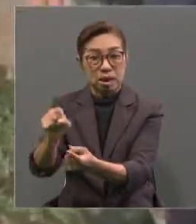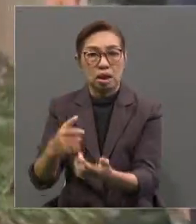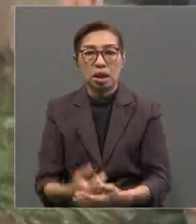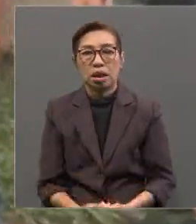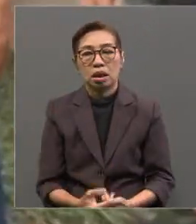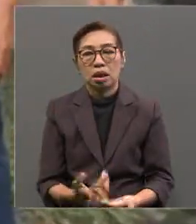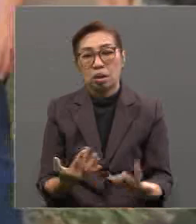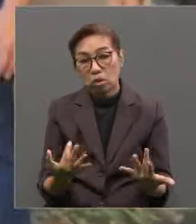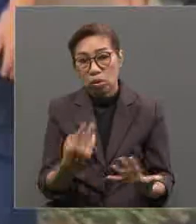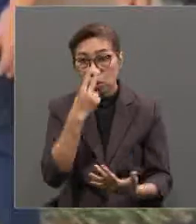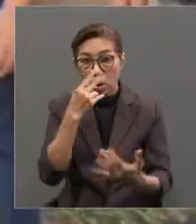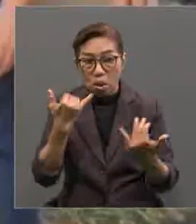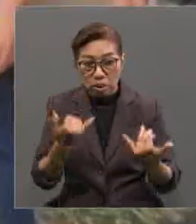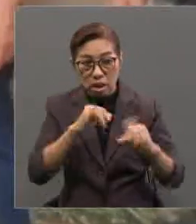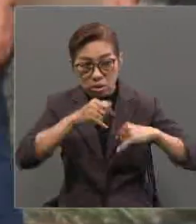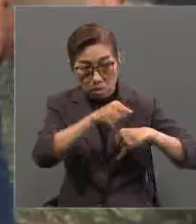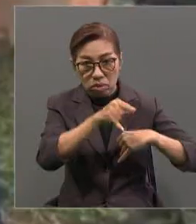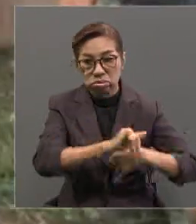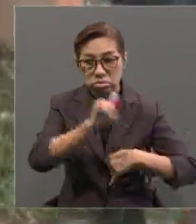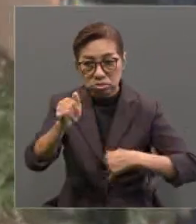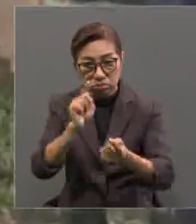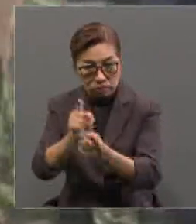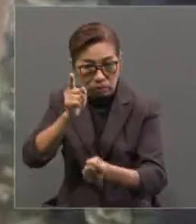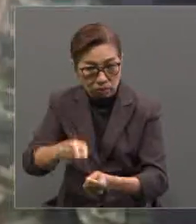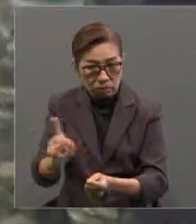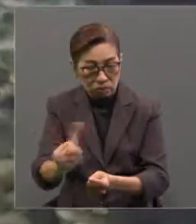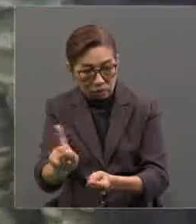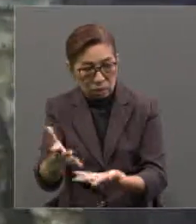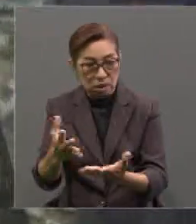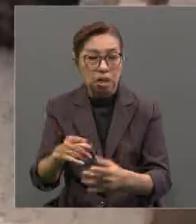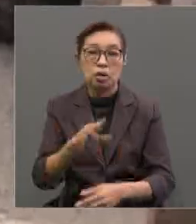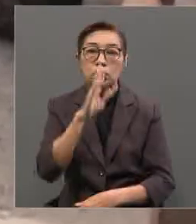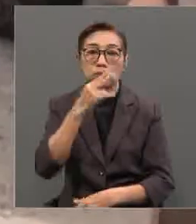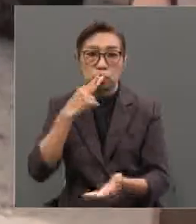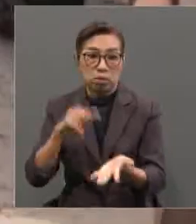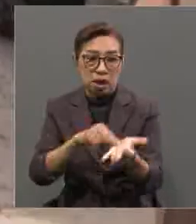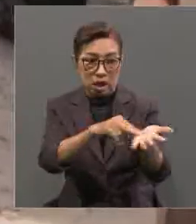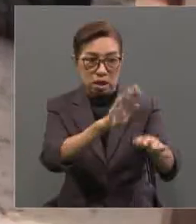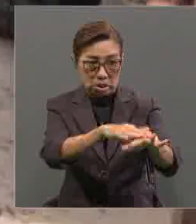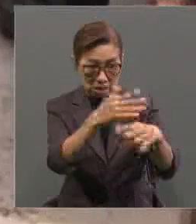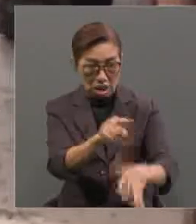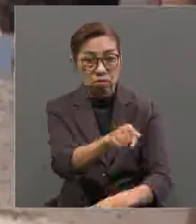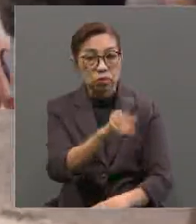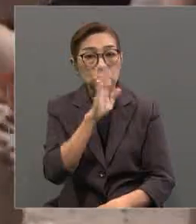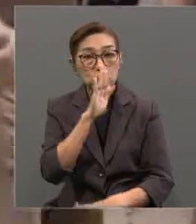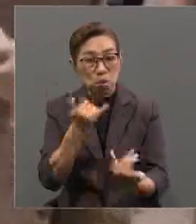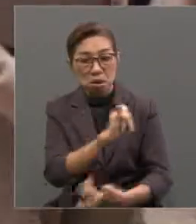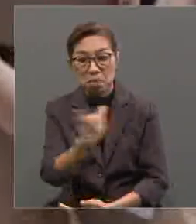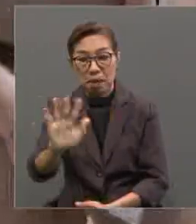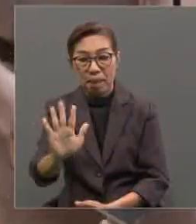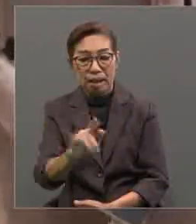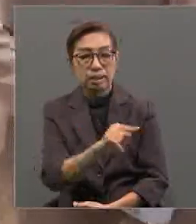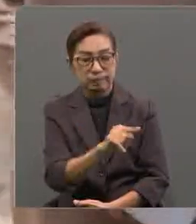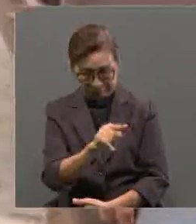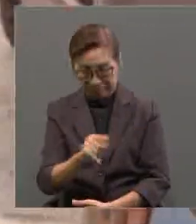พื้นที่นะคะก็ต้องรอดูว่าความคืบหน้าของคดีจะเป็นอย่างไรแต่ถ้าไม่มาทางตำรวจเนี่ยก็บอกอยู่เหมือนกันนะคะว่าก็จะขอ